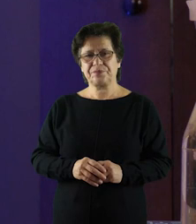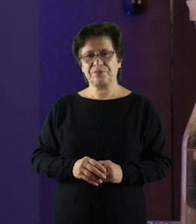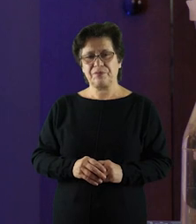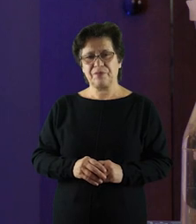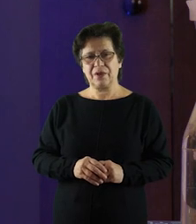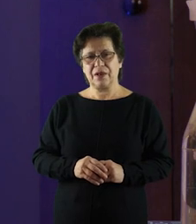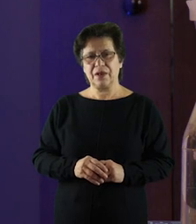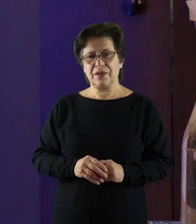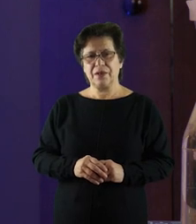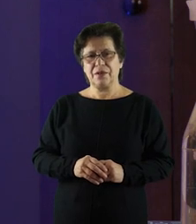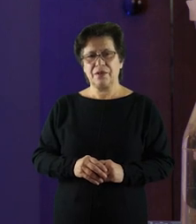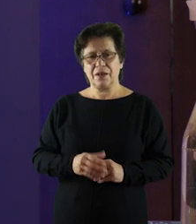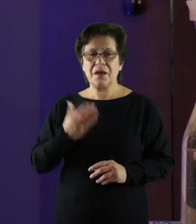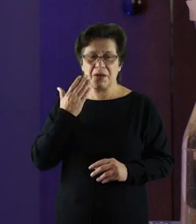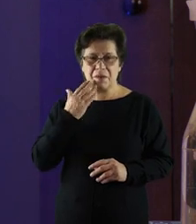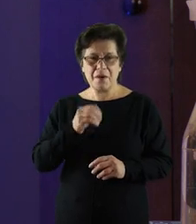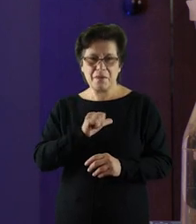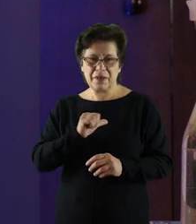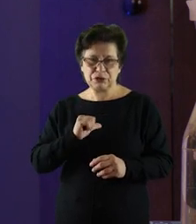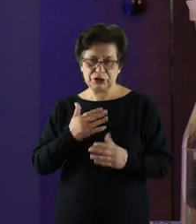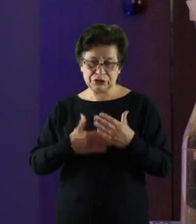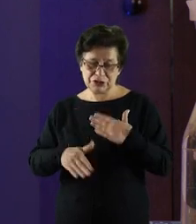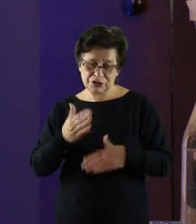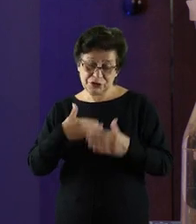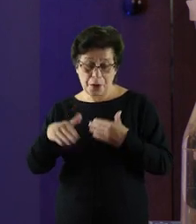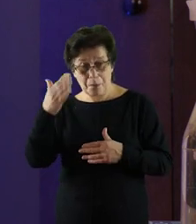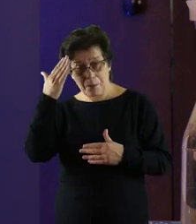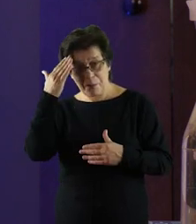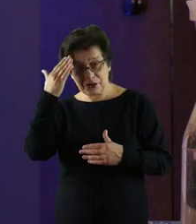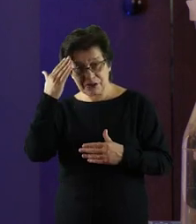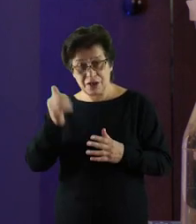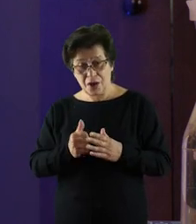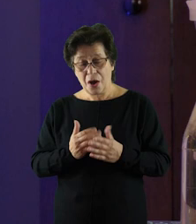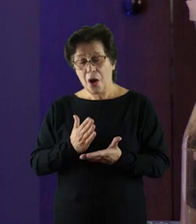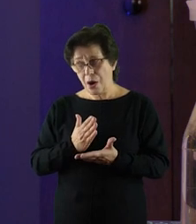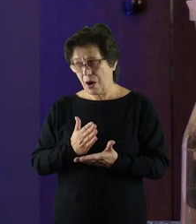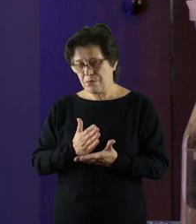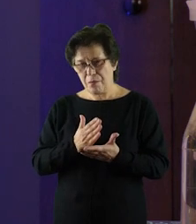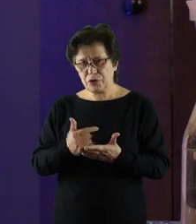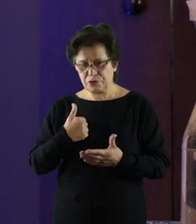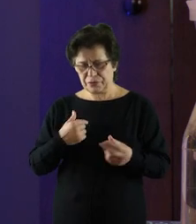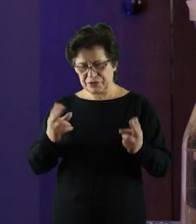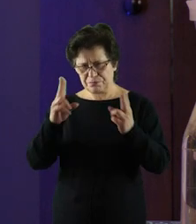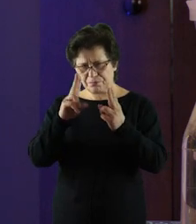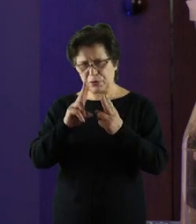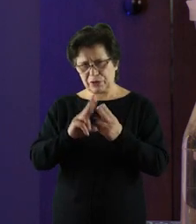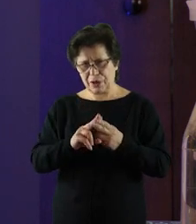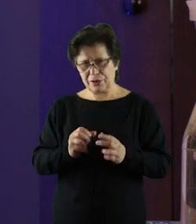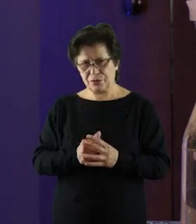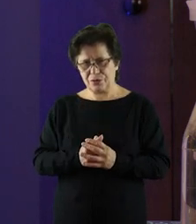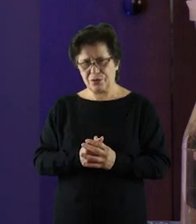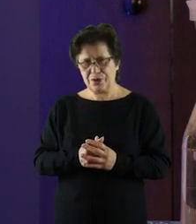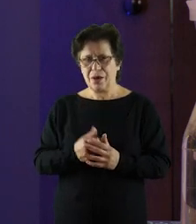Tak, i bardzo się cieszę, że się poznaliśmy. Pomożesz mi w spotkaniu, tak? Nie będziecie już afer wszczynać,